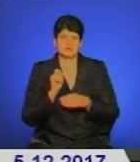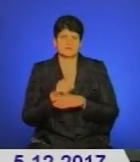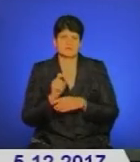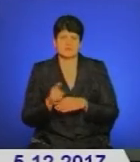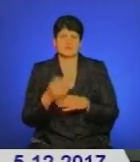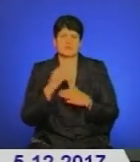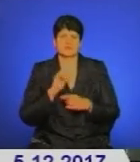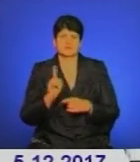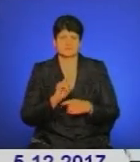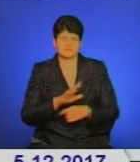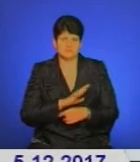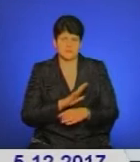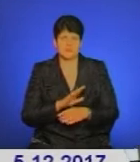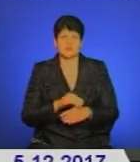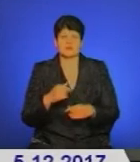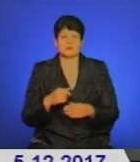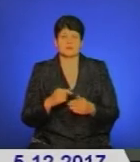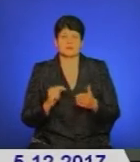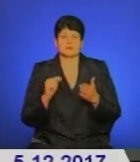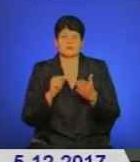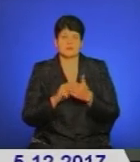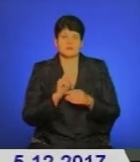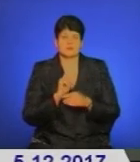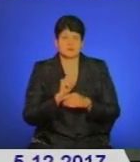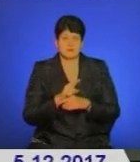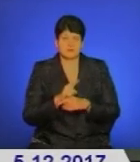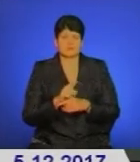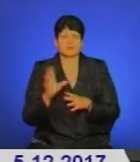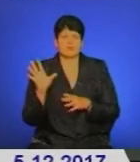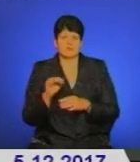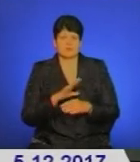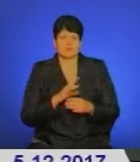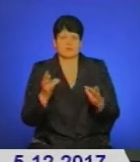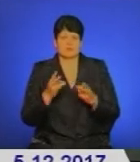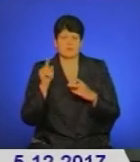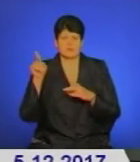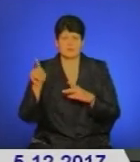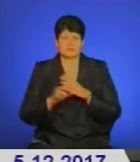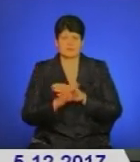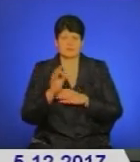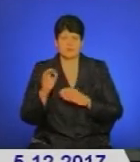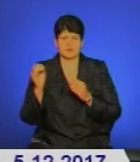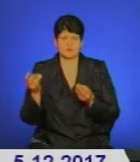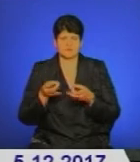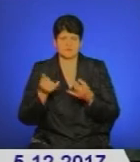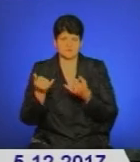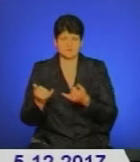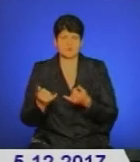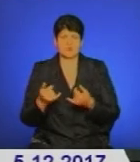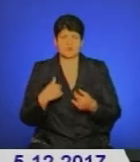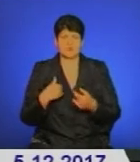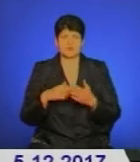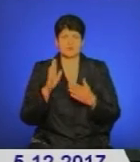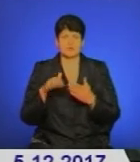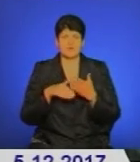ми ставимо собі мету, щоб хлопці мали все необхідне на Сході. Особисто для мене бути волонтером – це значить бути